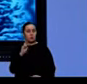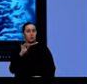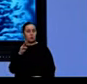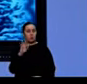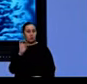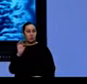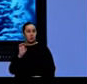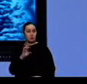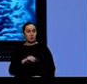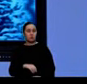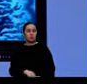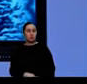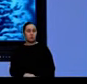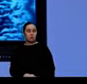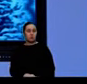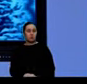kitob,